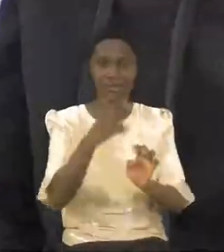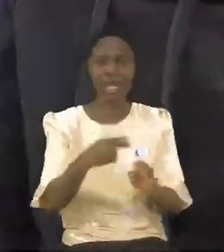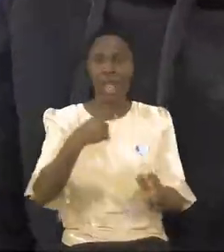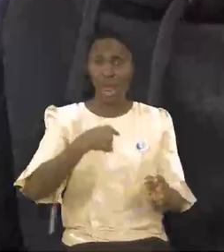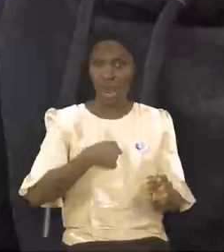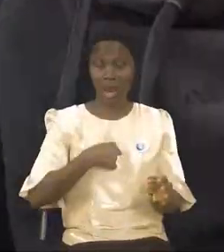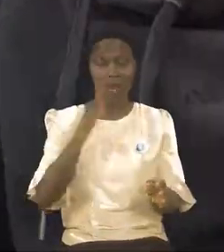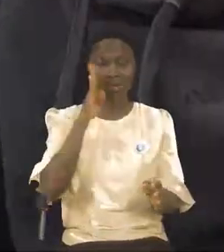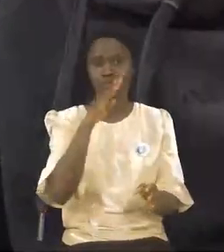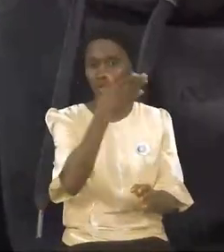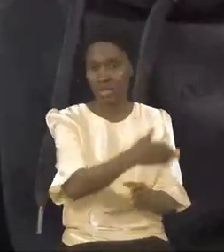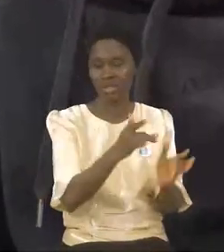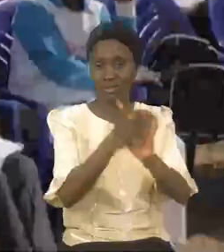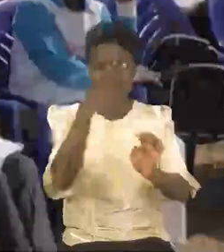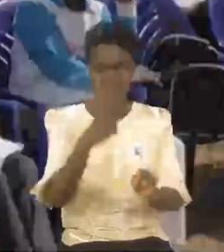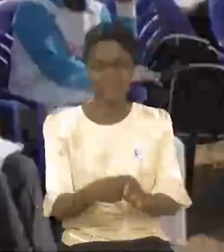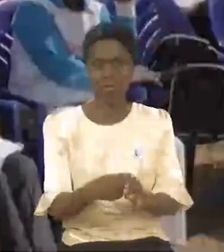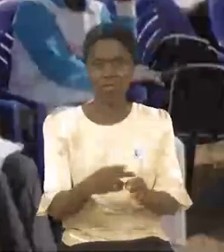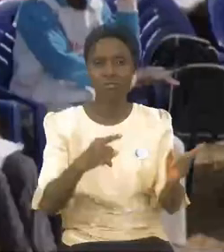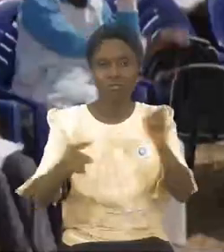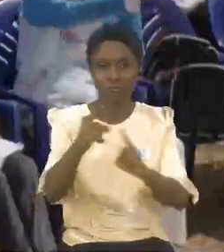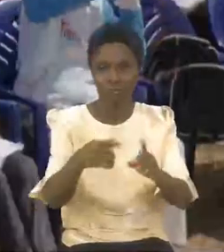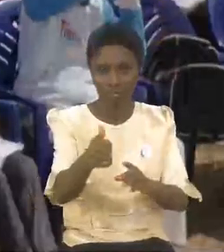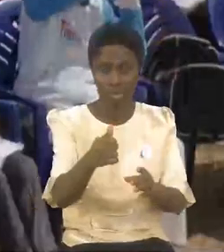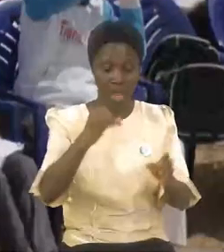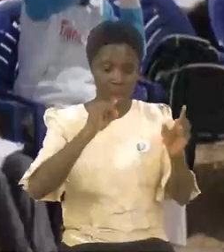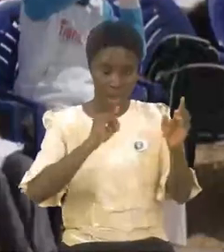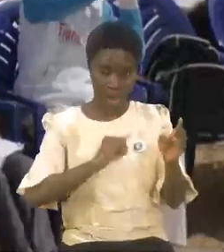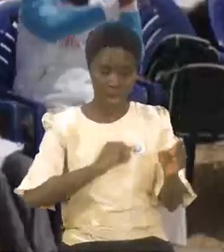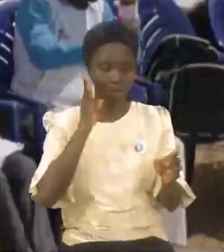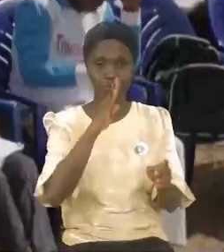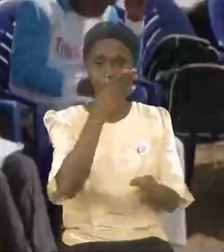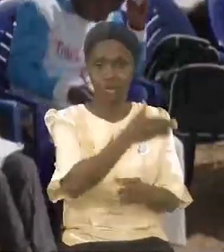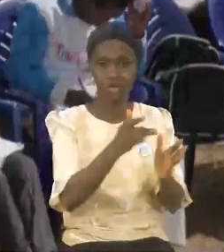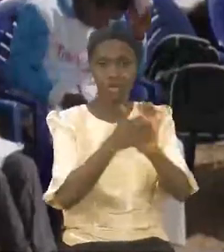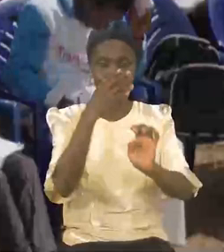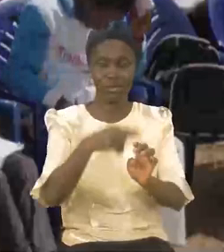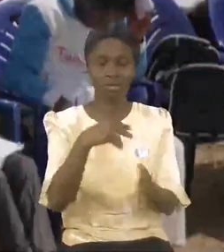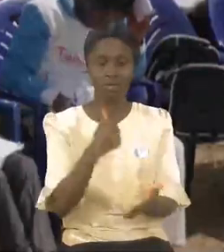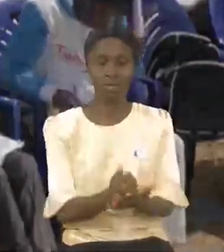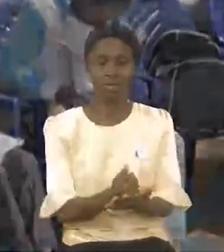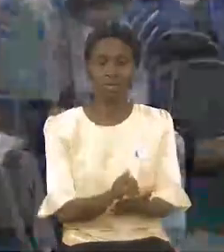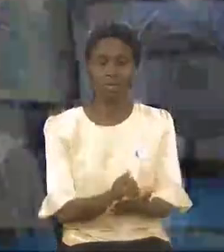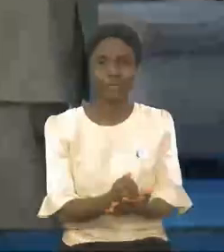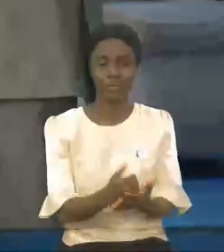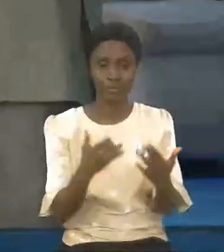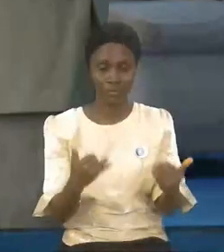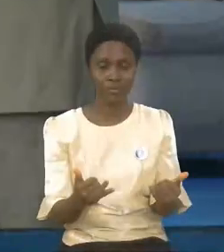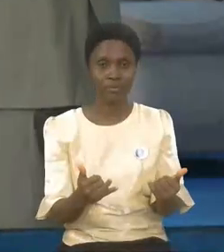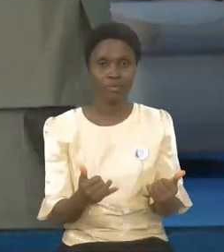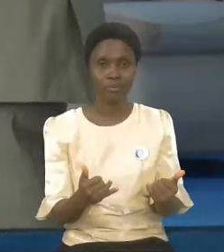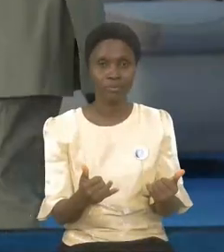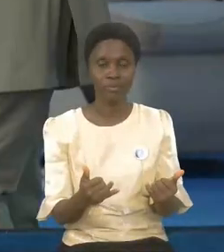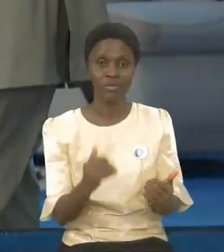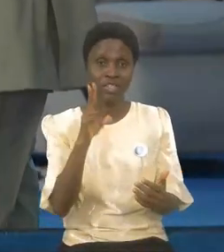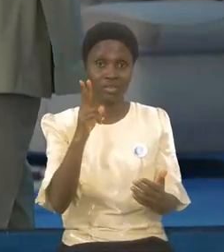serai là. Il faut le dire pour toi-même, je serai là. voyons cette